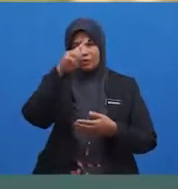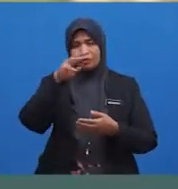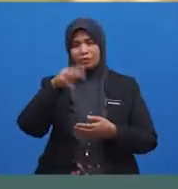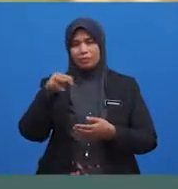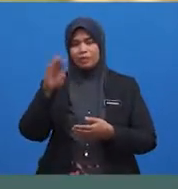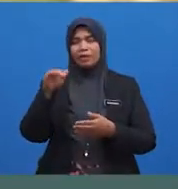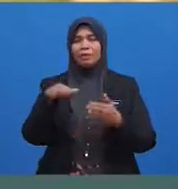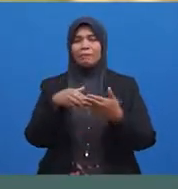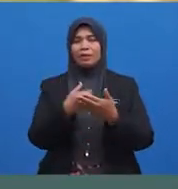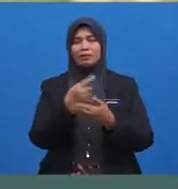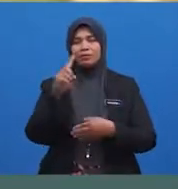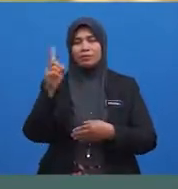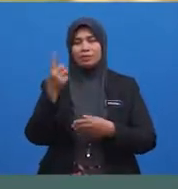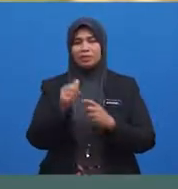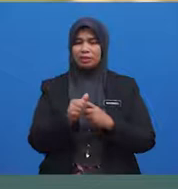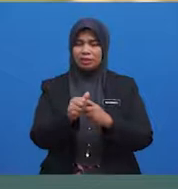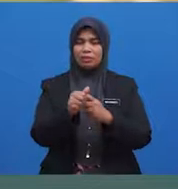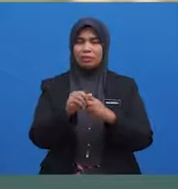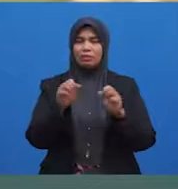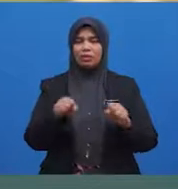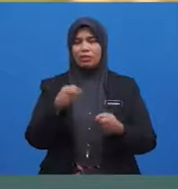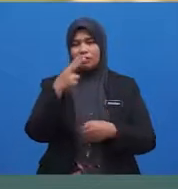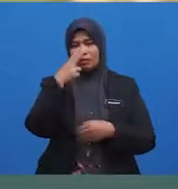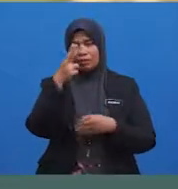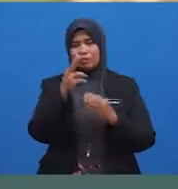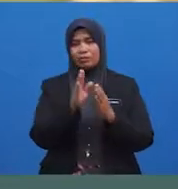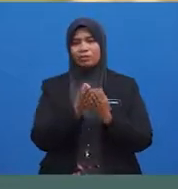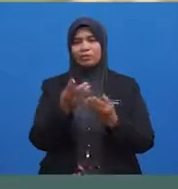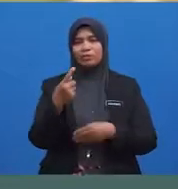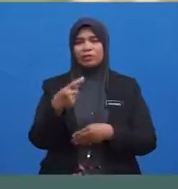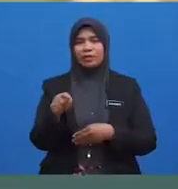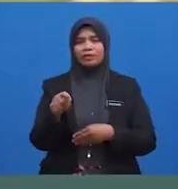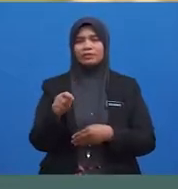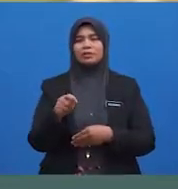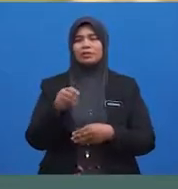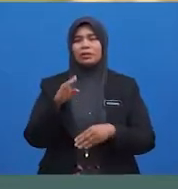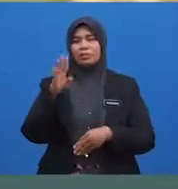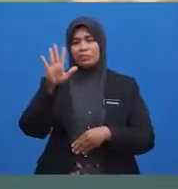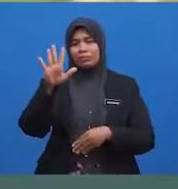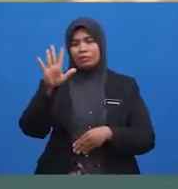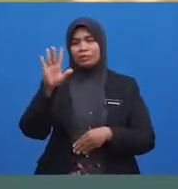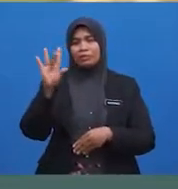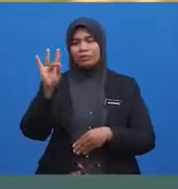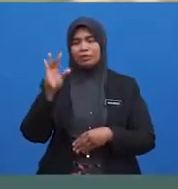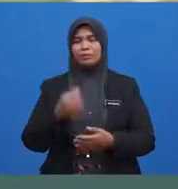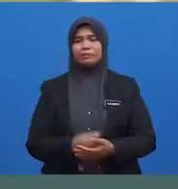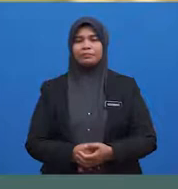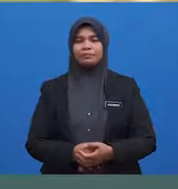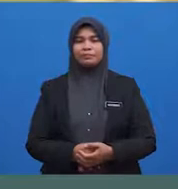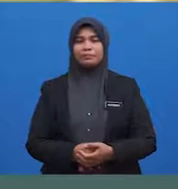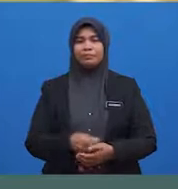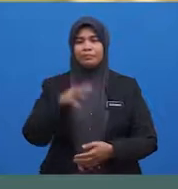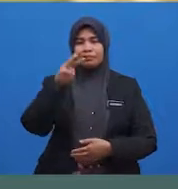ini, murid-murid boleh merujuk buku teks Sejarah Tingkatan 3 pada halaman 58.